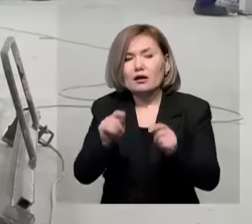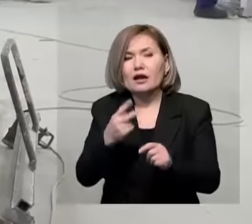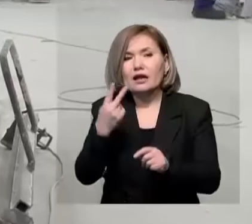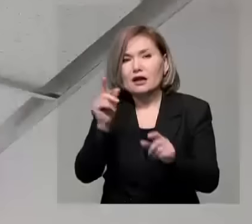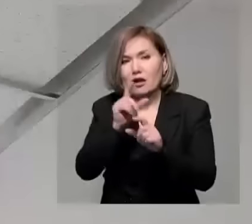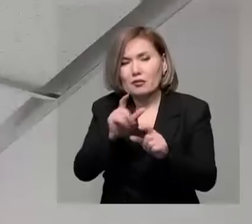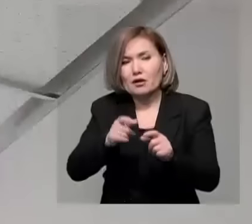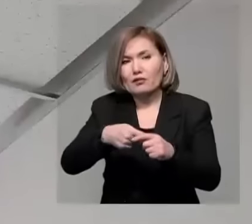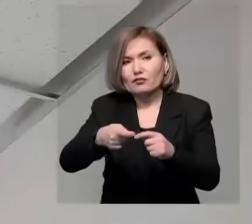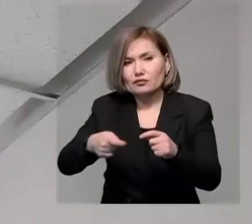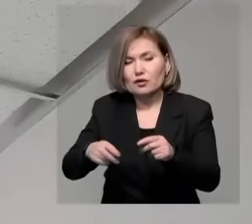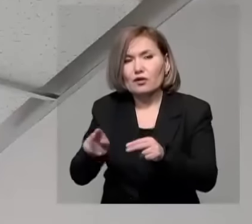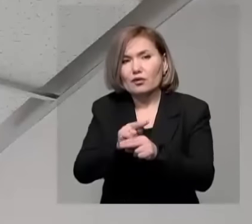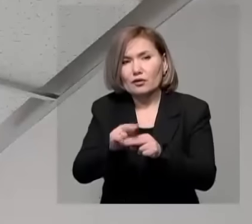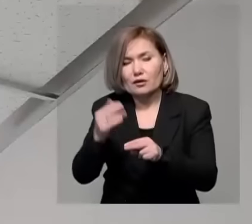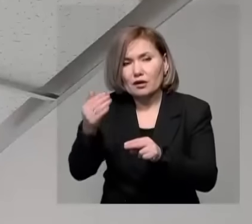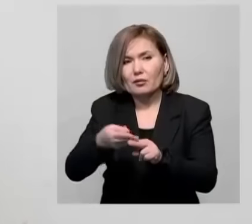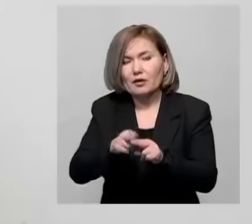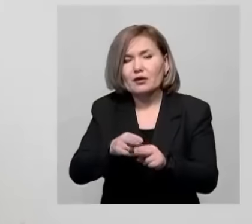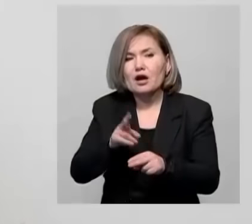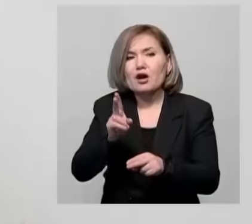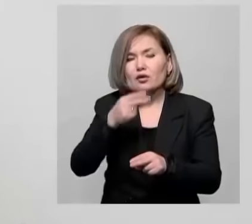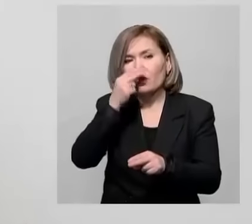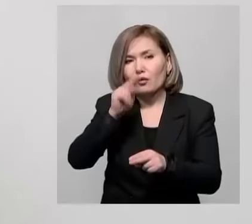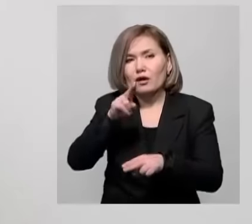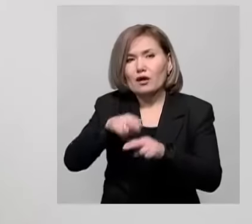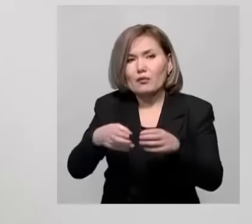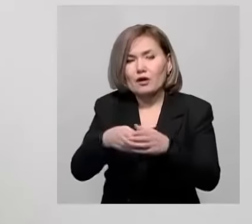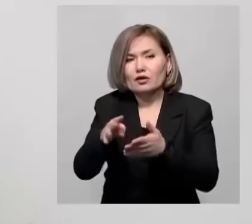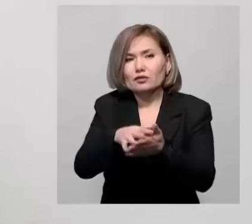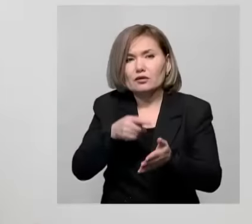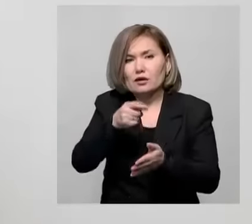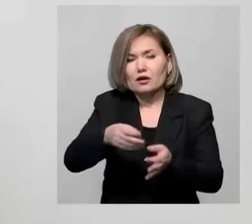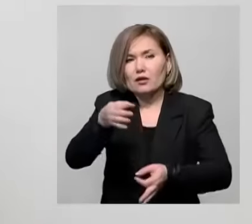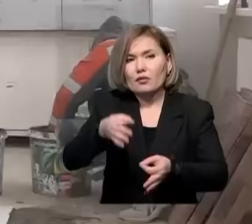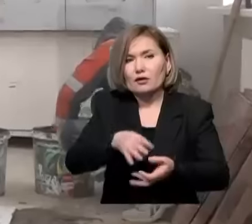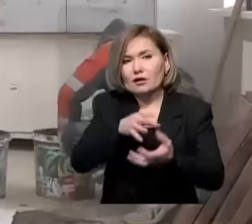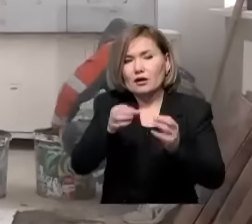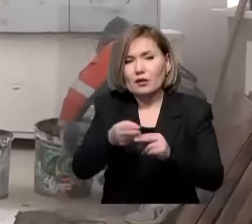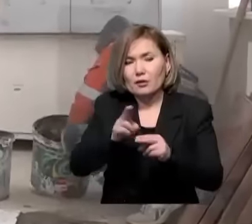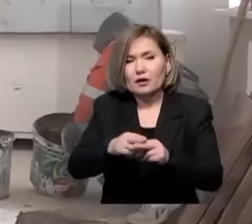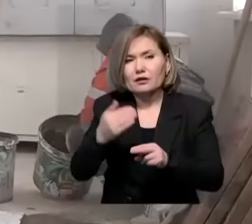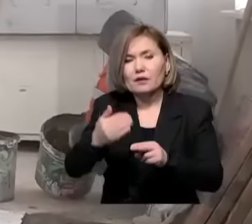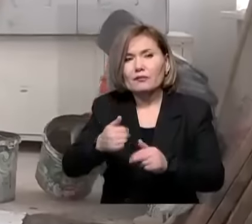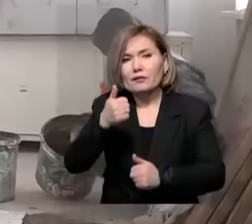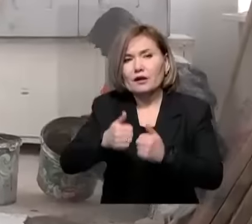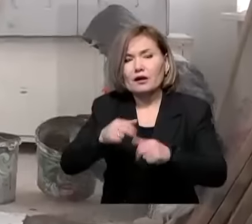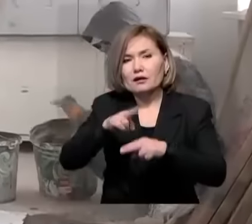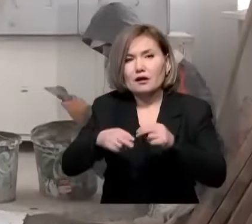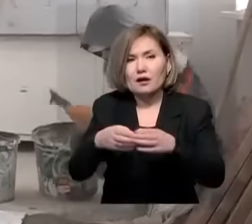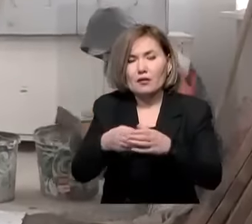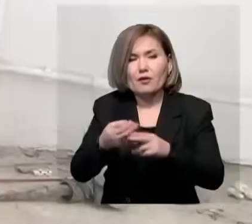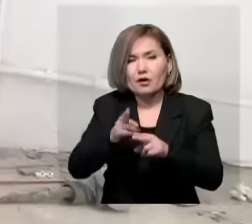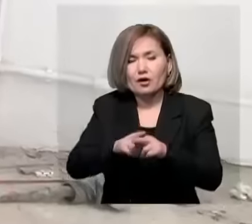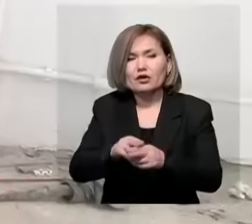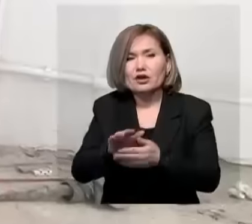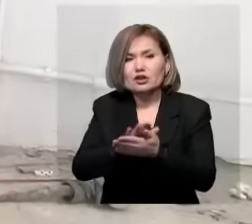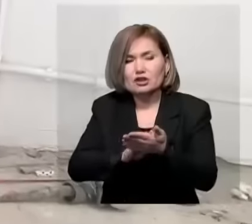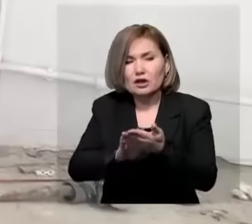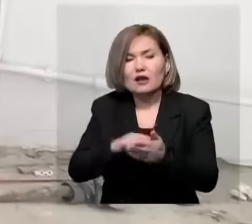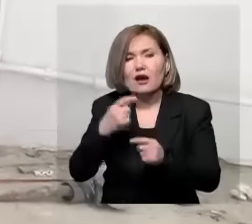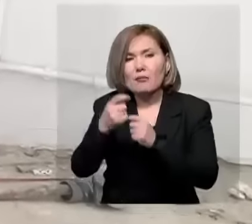жұмыстары созылып барады. Білім басқармасы жауапсыз мердігерлер сотқа беруге мәжбүр болған. Сырттан келіп тендер ұтқандардың не техникасы, не материалды базасы жоқ болып